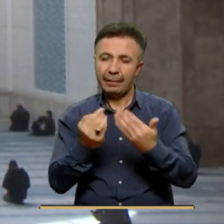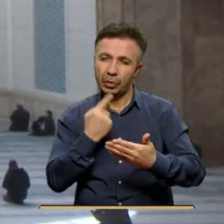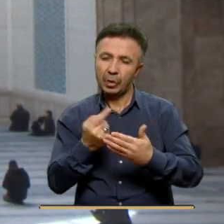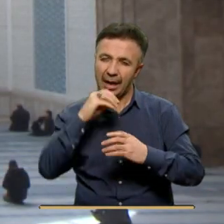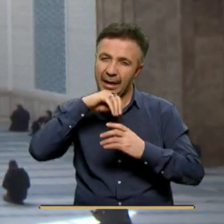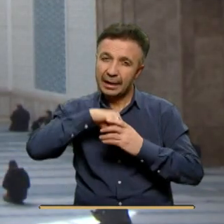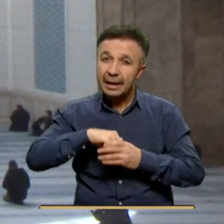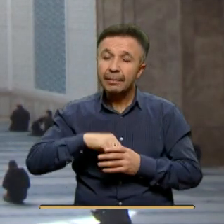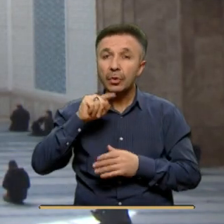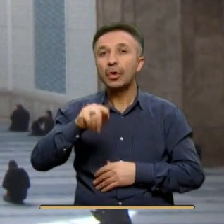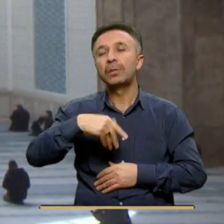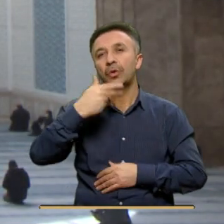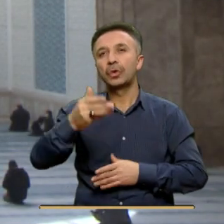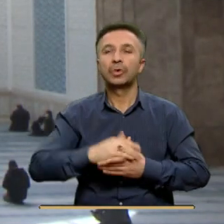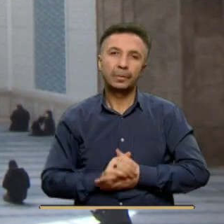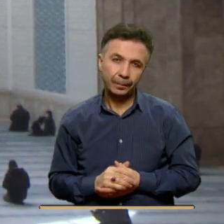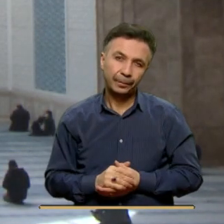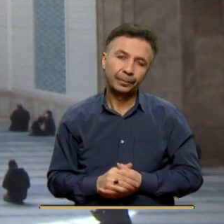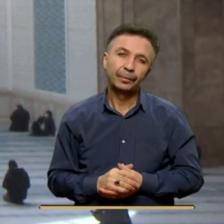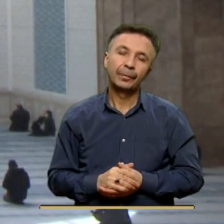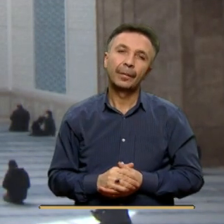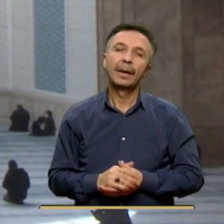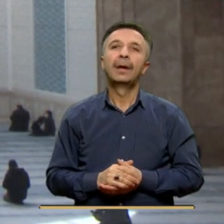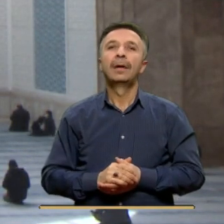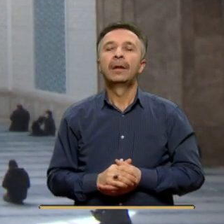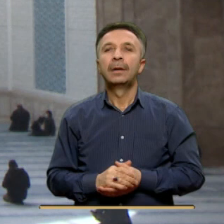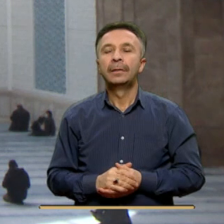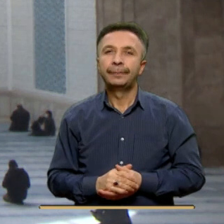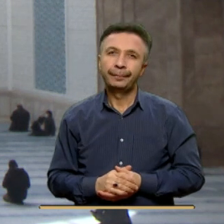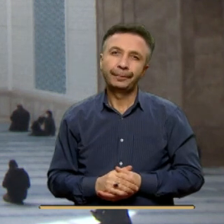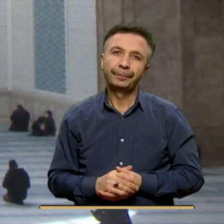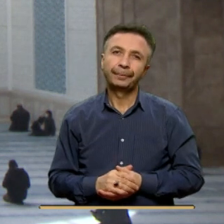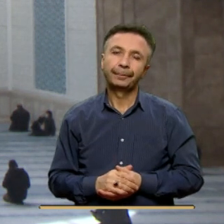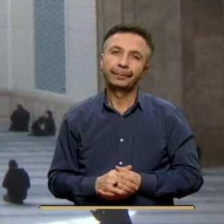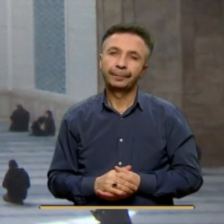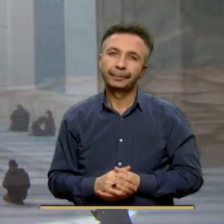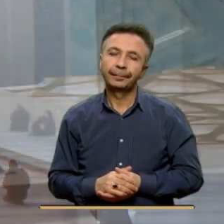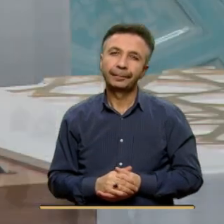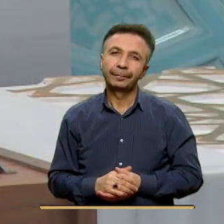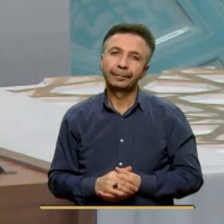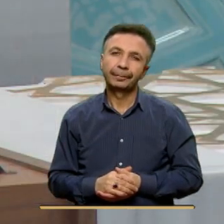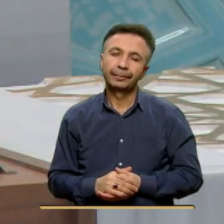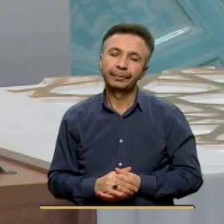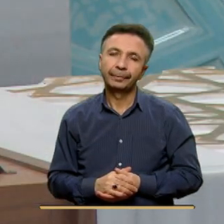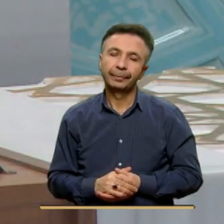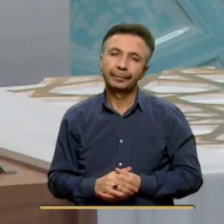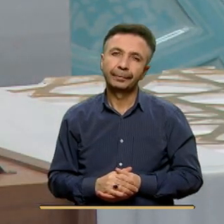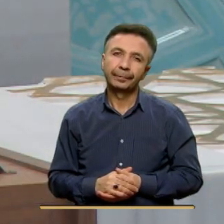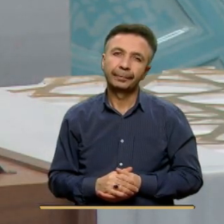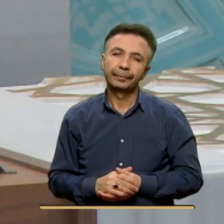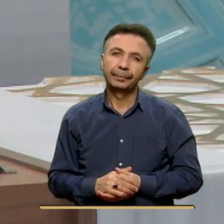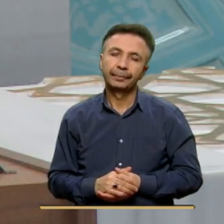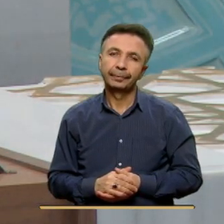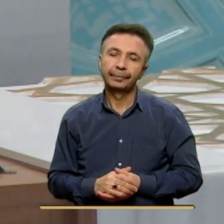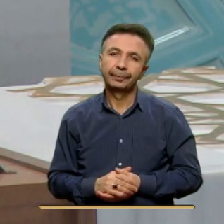Celle Celaluhu şöyle buyuruyor. اَلَّذ۪ينَ يَأْكُلُونَ الرِّبَالَ يَقُومُونَ